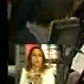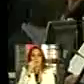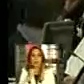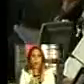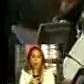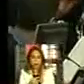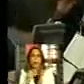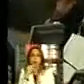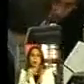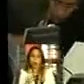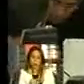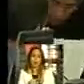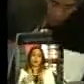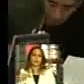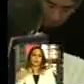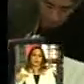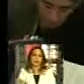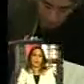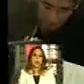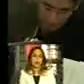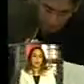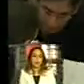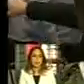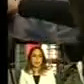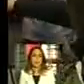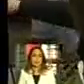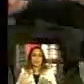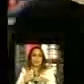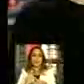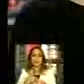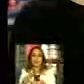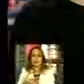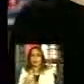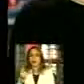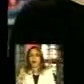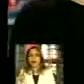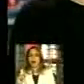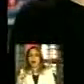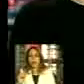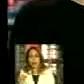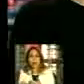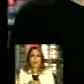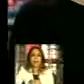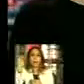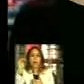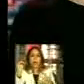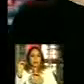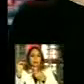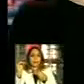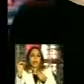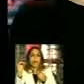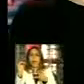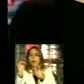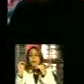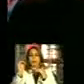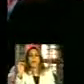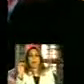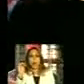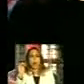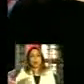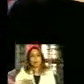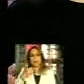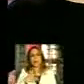החוק, החוק שעומד לעבור, הקשר שהוא עושה בין השכר הגבוה לבין השכר הנמוך ביותר בחברה, ובעצם מנהל שירצה